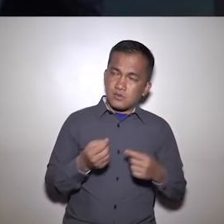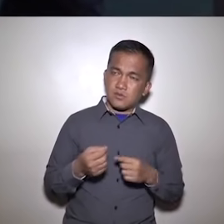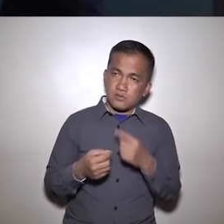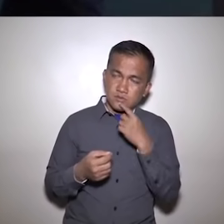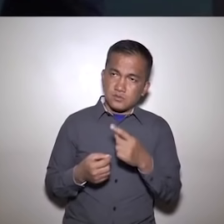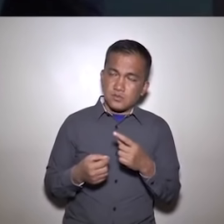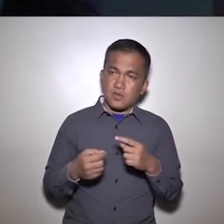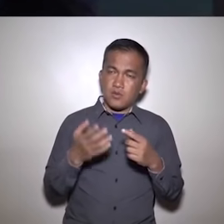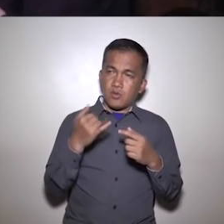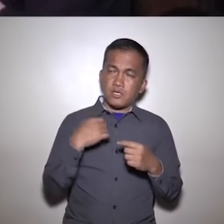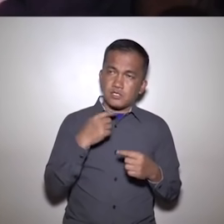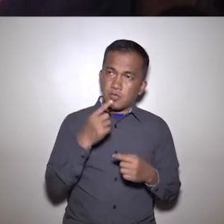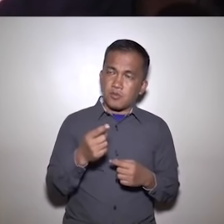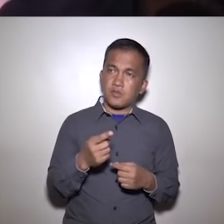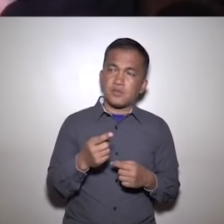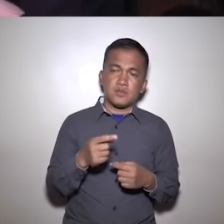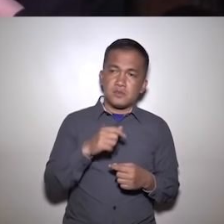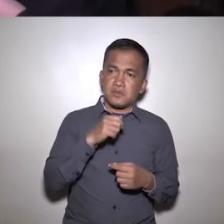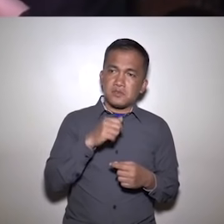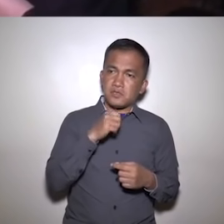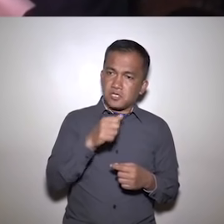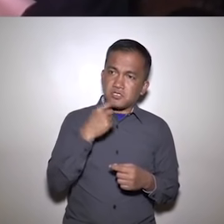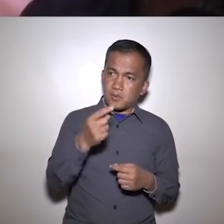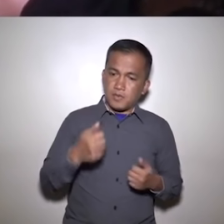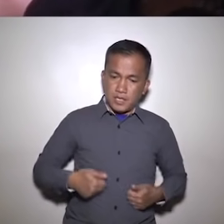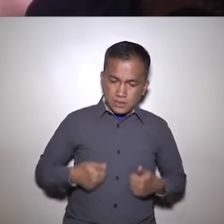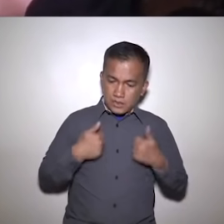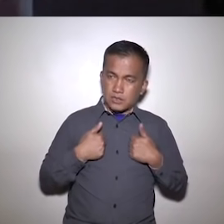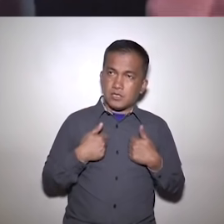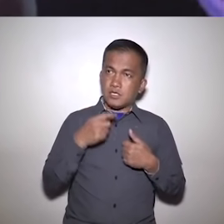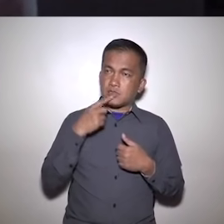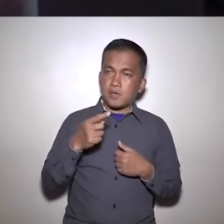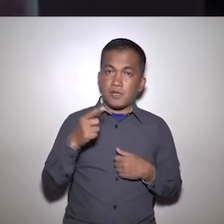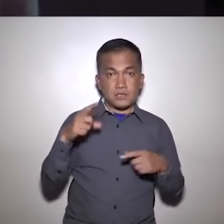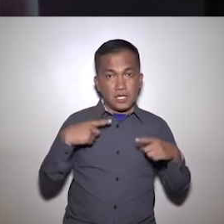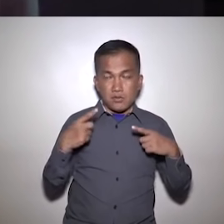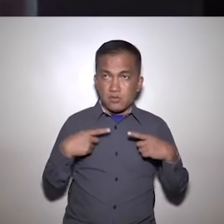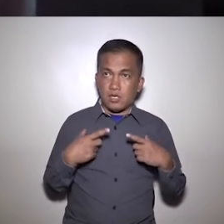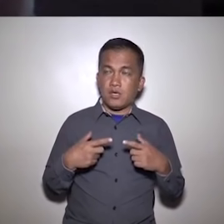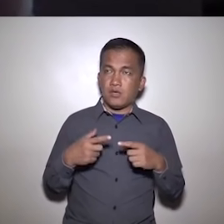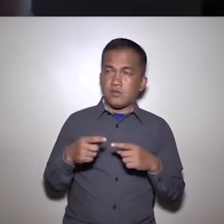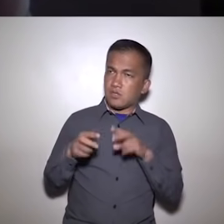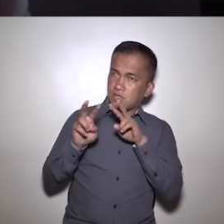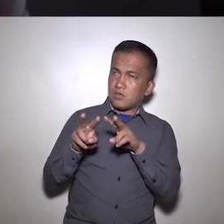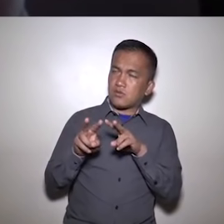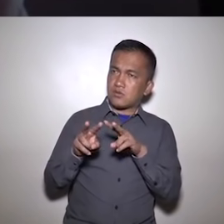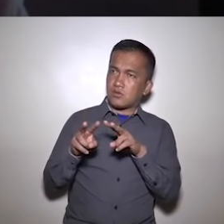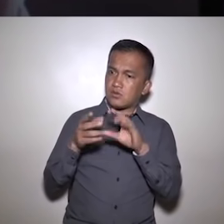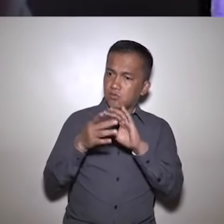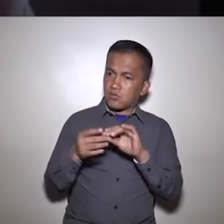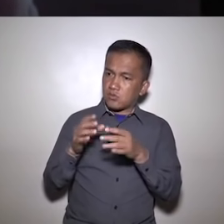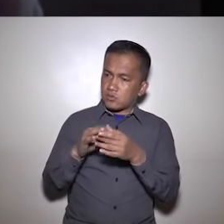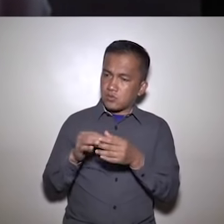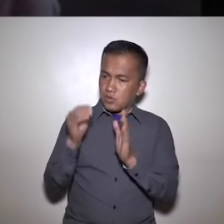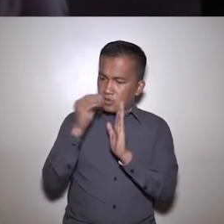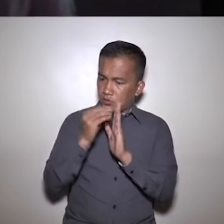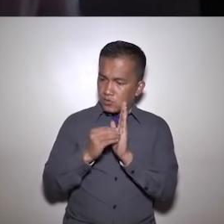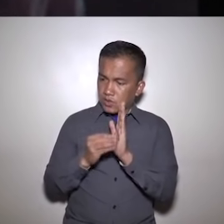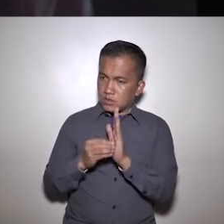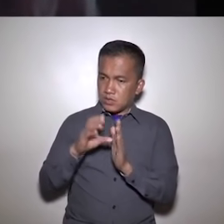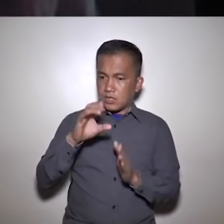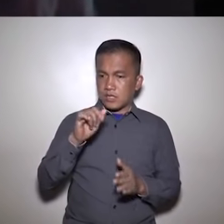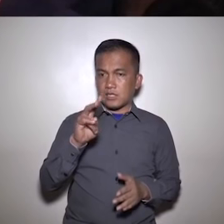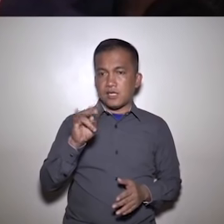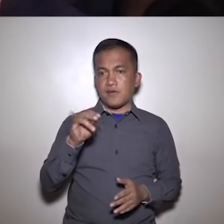kinuha ko, kaya nagkuhan uli kami. Kasi ang sabi niya, hindi niya sinasabi ang address. Sabi po niya, nasa Laguna siya. Ay, nakita ko po yung mga salaysay ng mga pautang